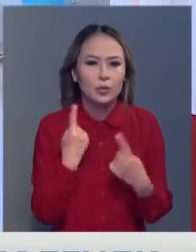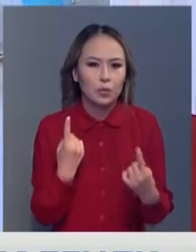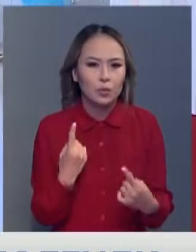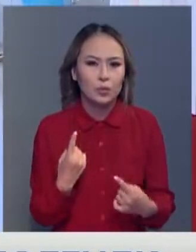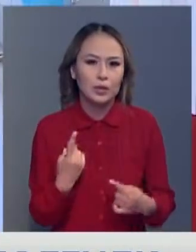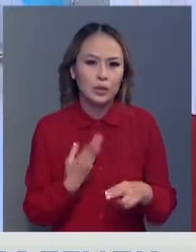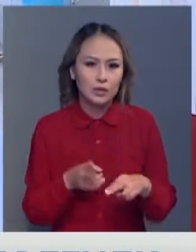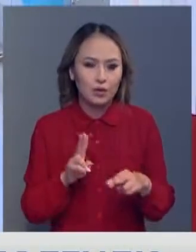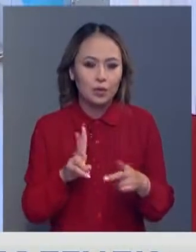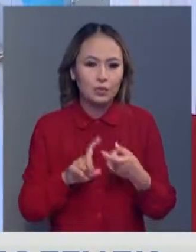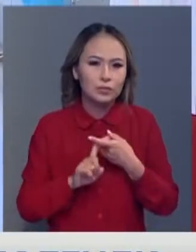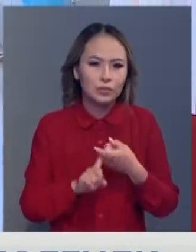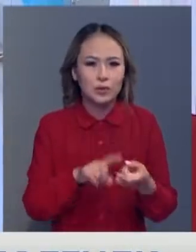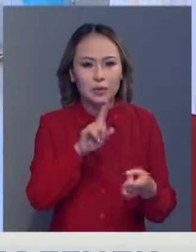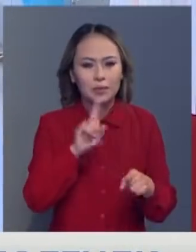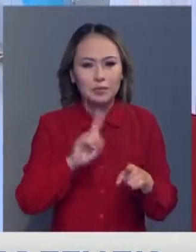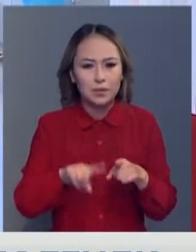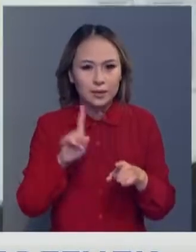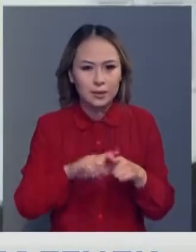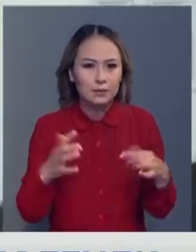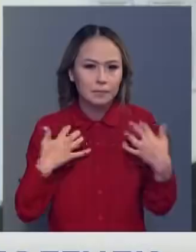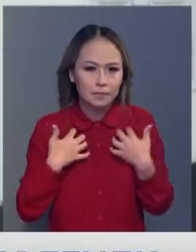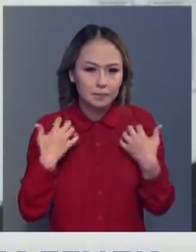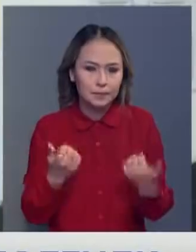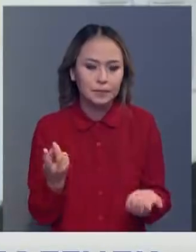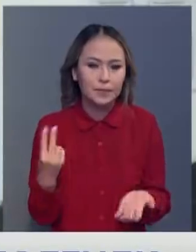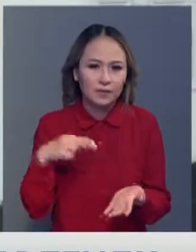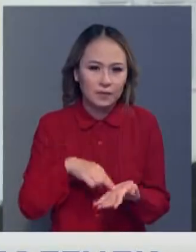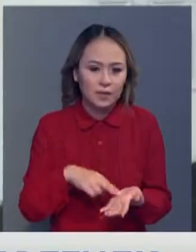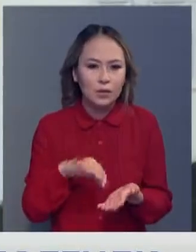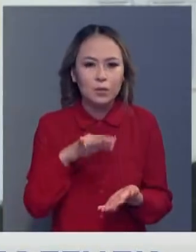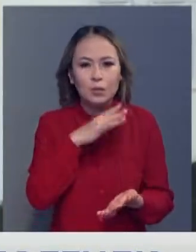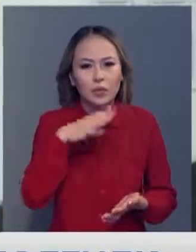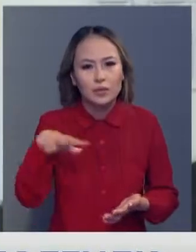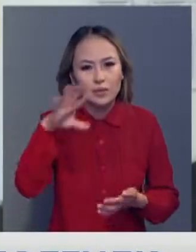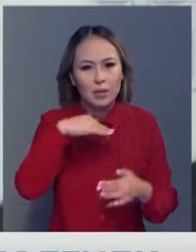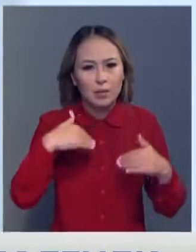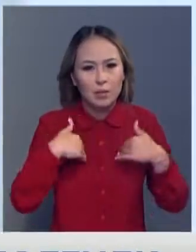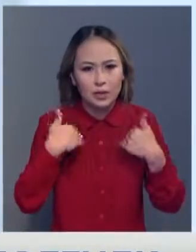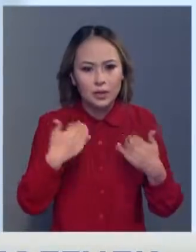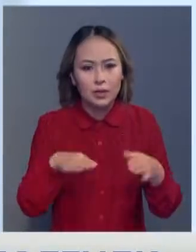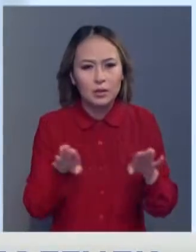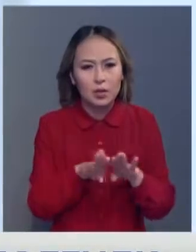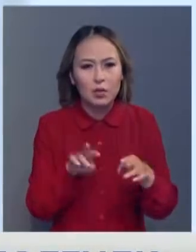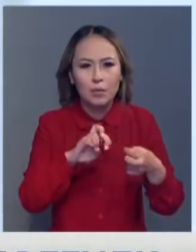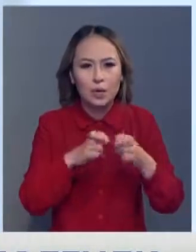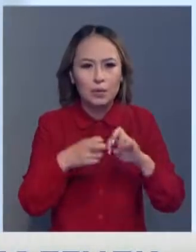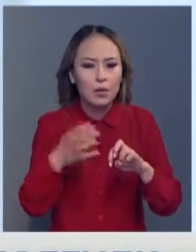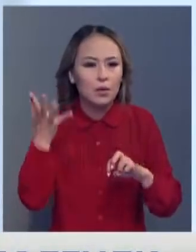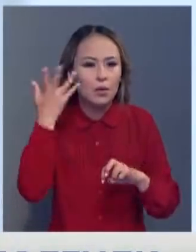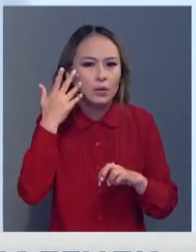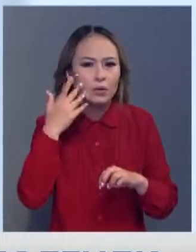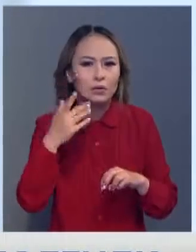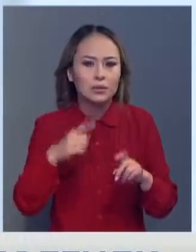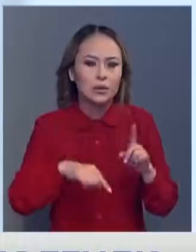Әндет жоқтырып алғандар тезірек аяққа тұрып кетсін. Көптің тілеуі осы. Бұл кесел кескілесіп жүргендерді